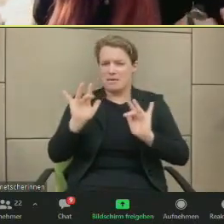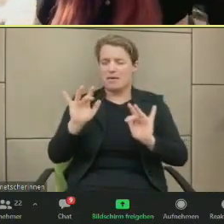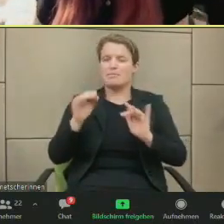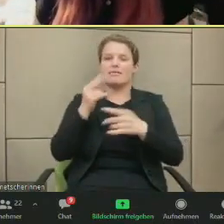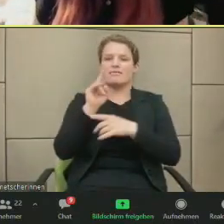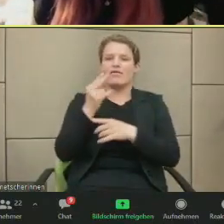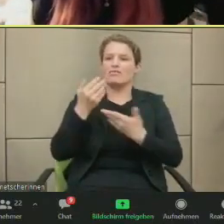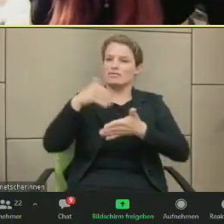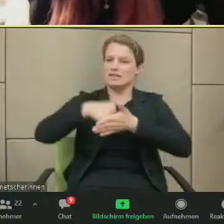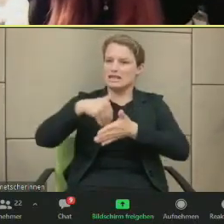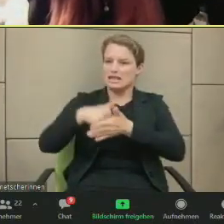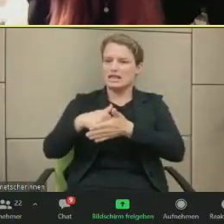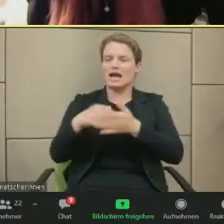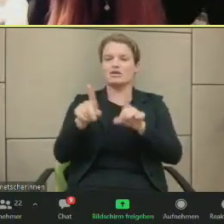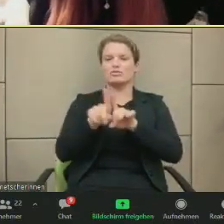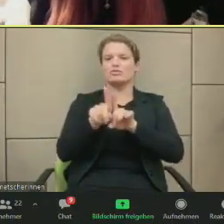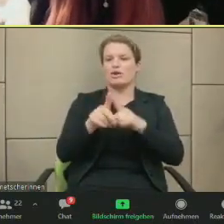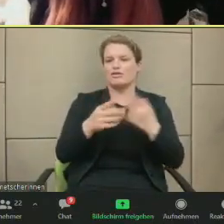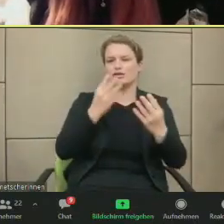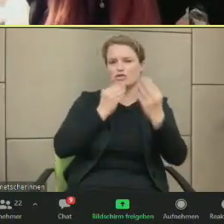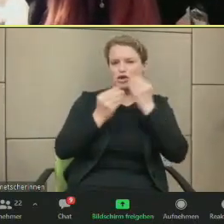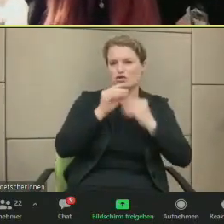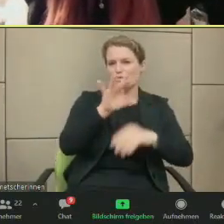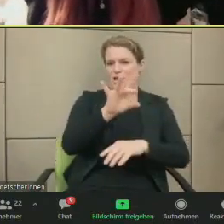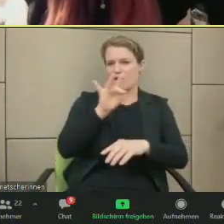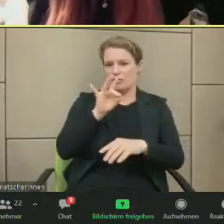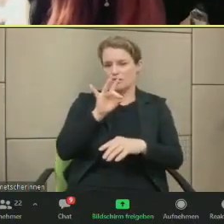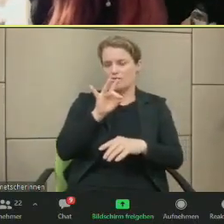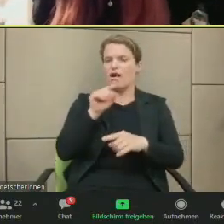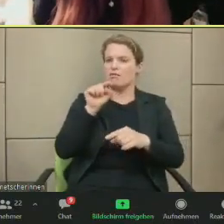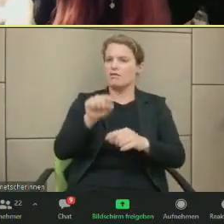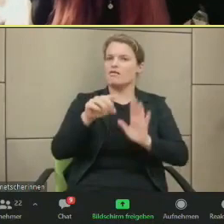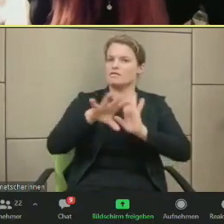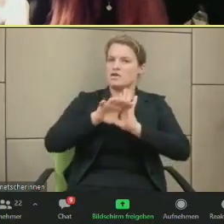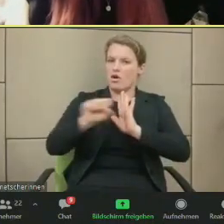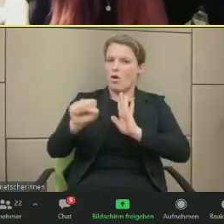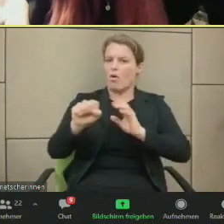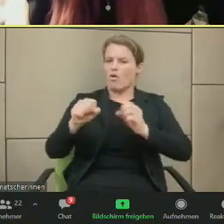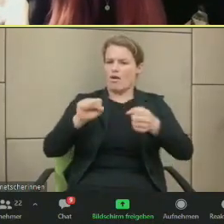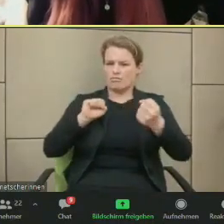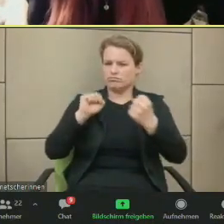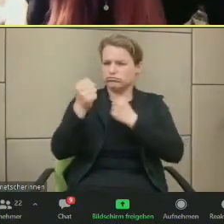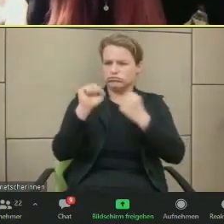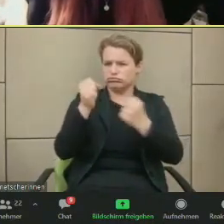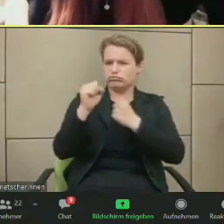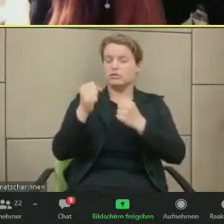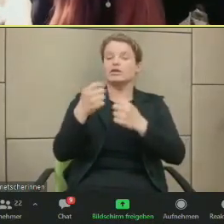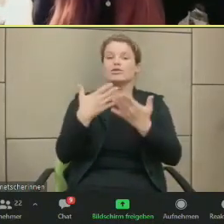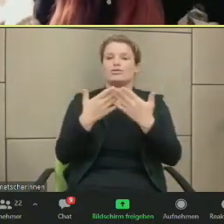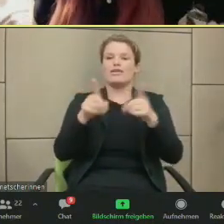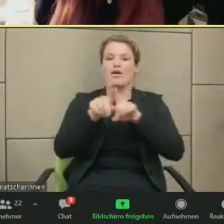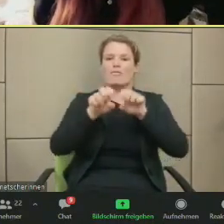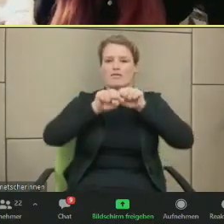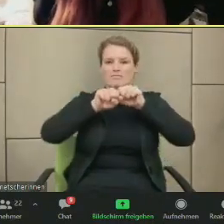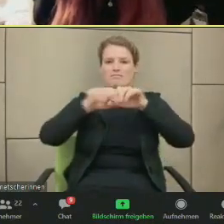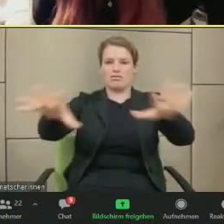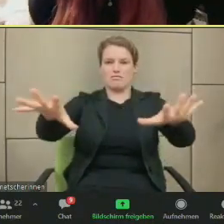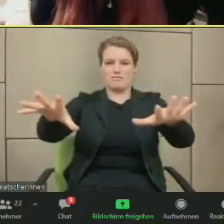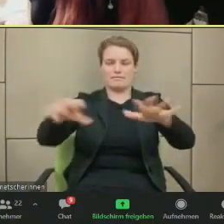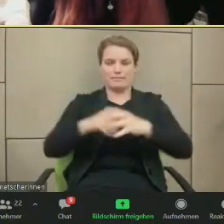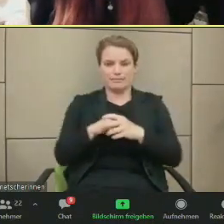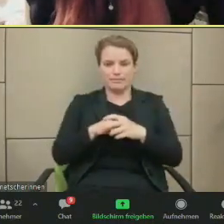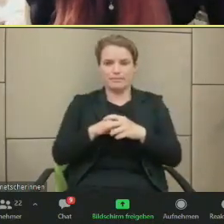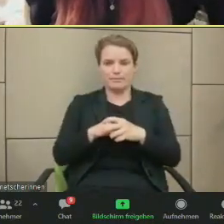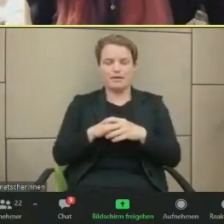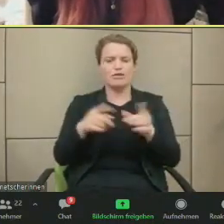es eine riesige Online-Bewegung. Und das hat wirklich dazu geführt, dass in allen Medien darüber berichtet wurde und dass da Awareness dafür für